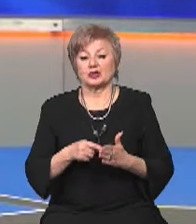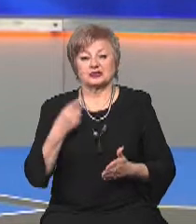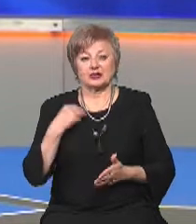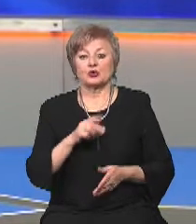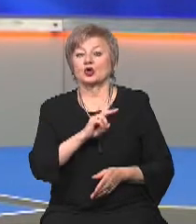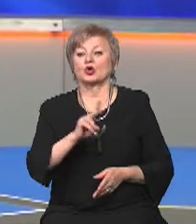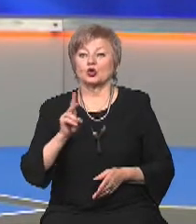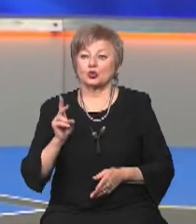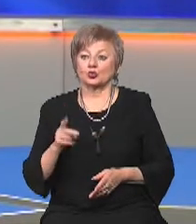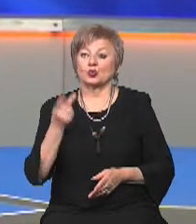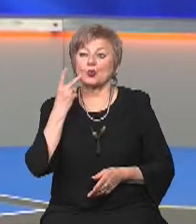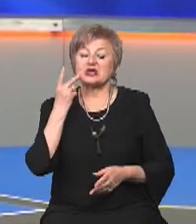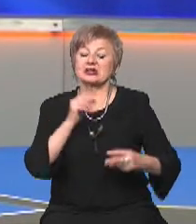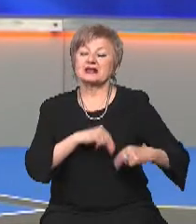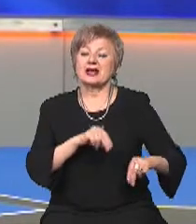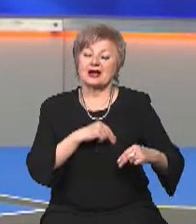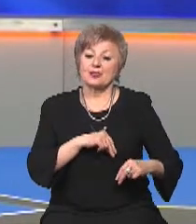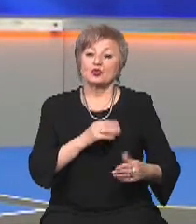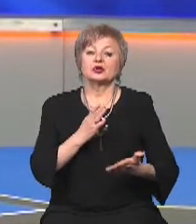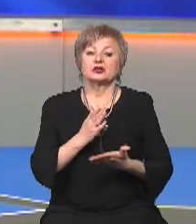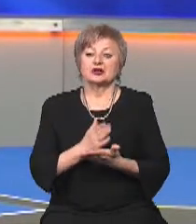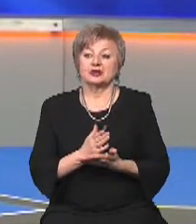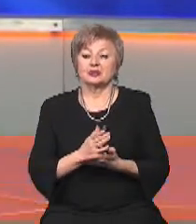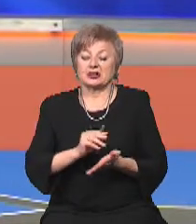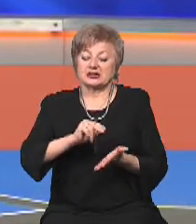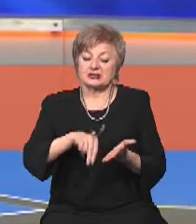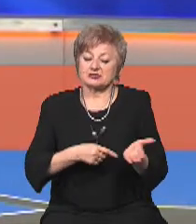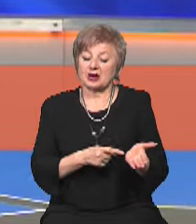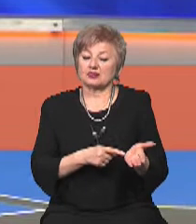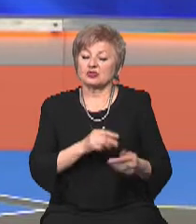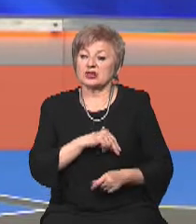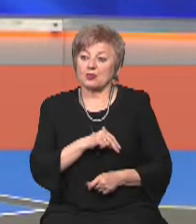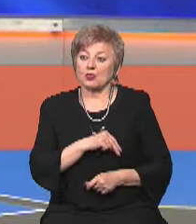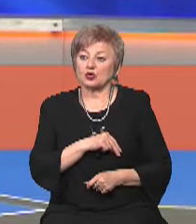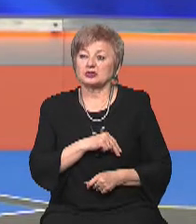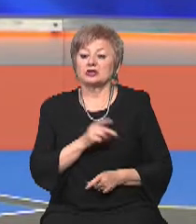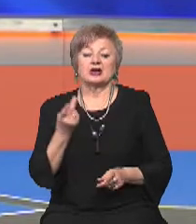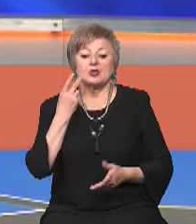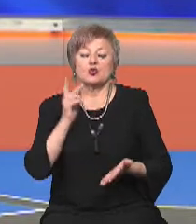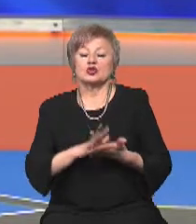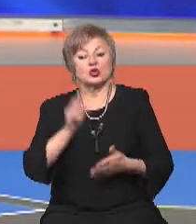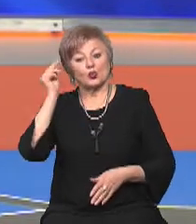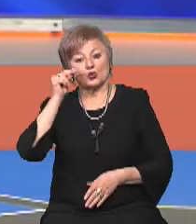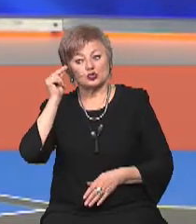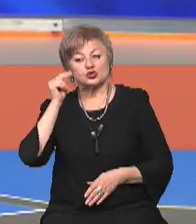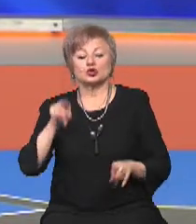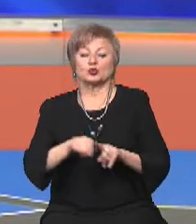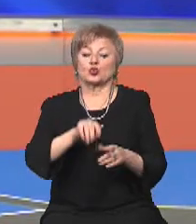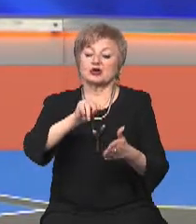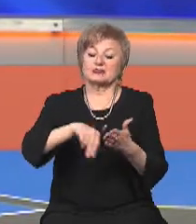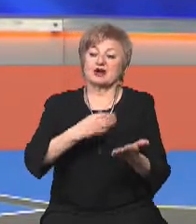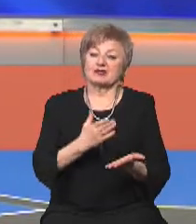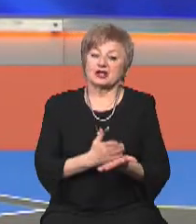ті, хто постійно працює і має з собою довідку з роботи, або постійно навчається і має довідку